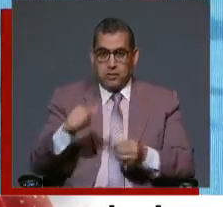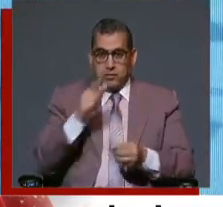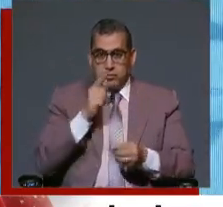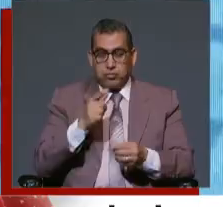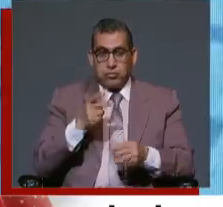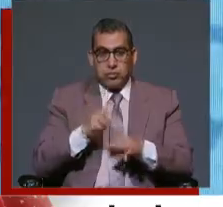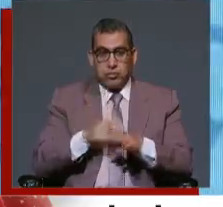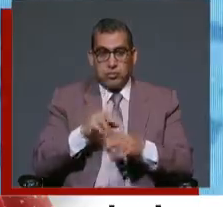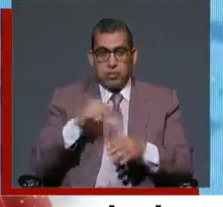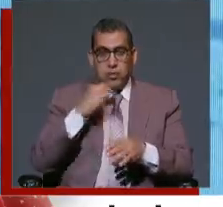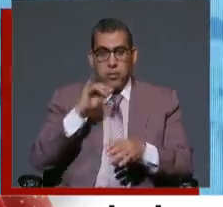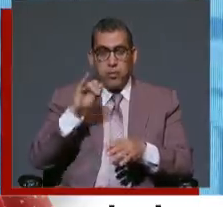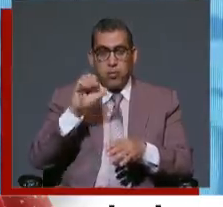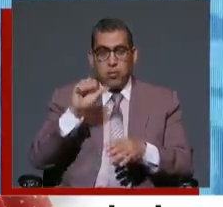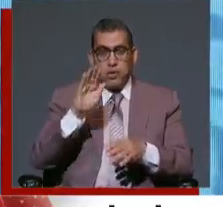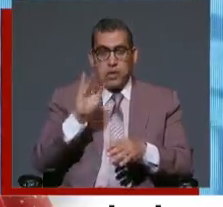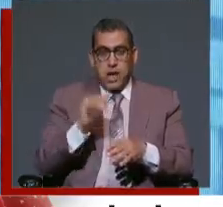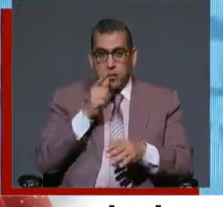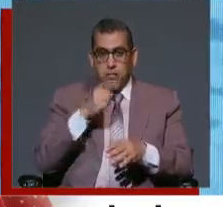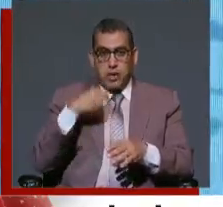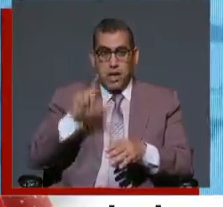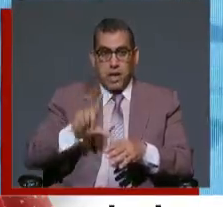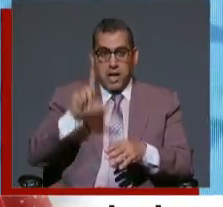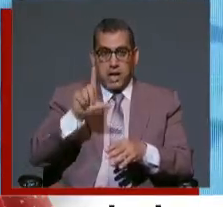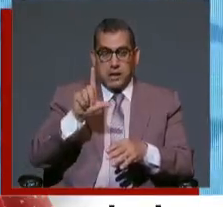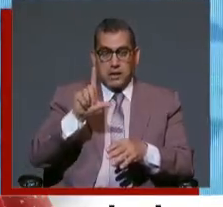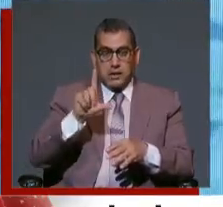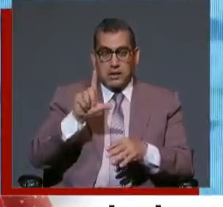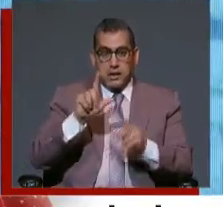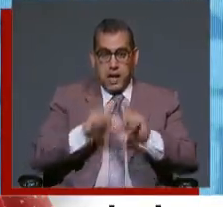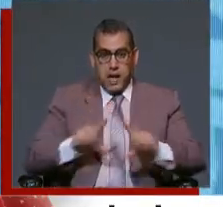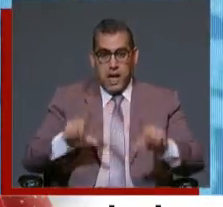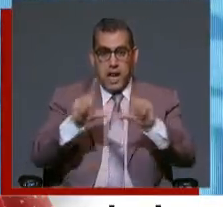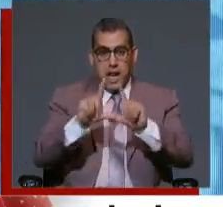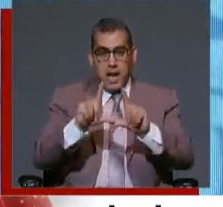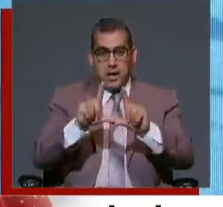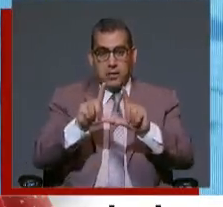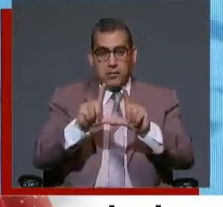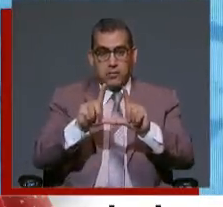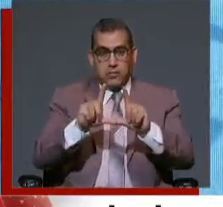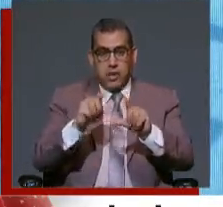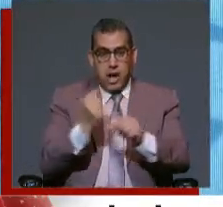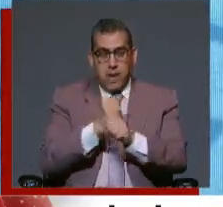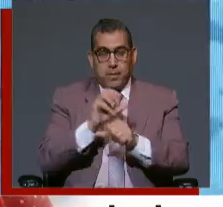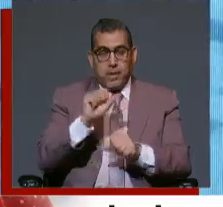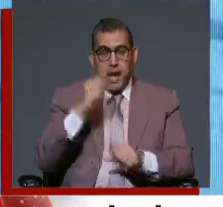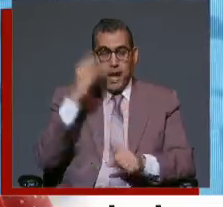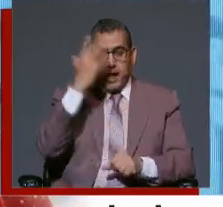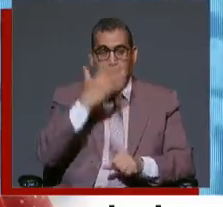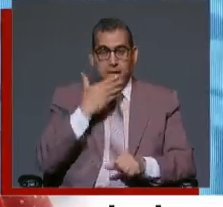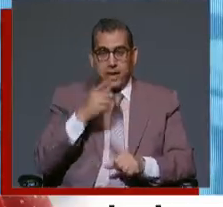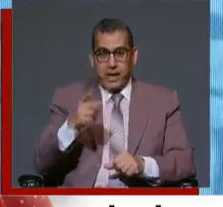موسى فاكي محمد رئيس لجنة المفوضية للاتحاد الأفريقي،